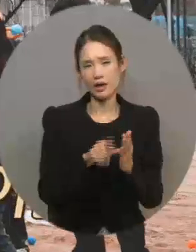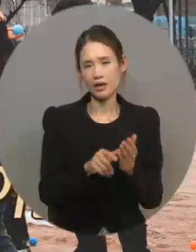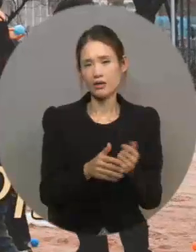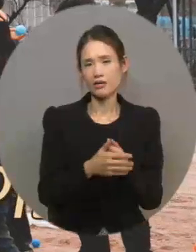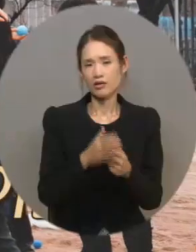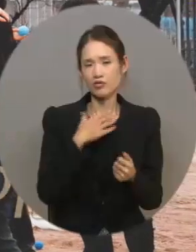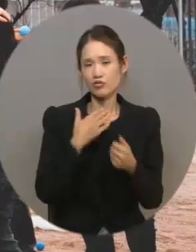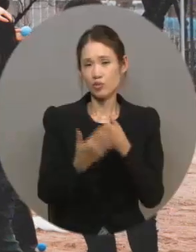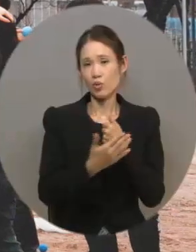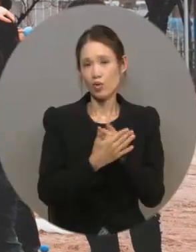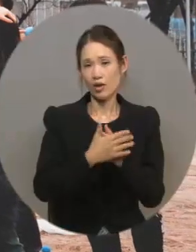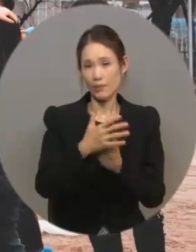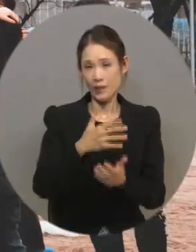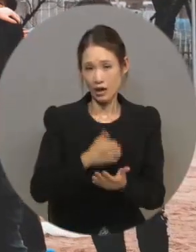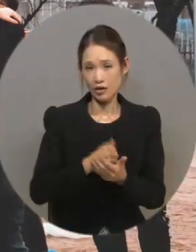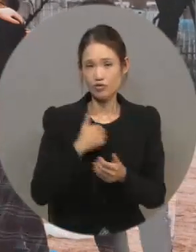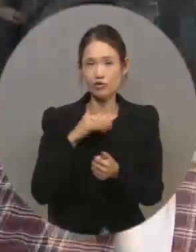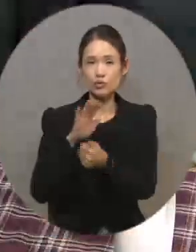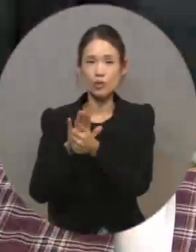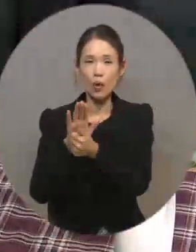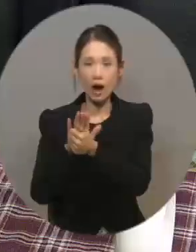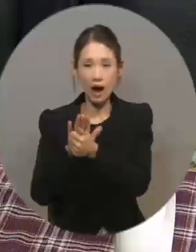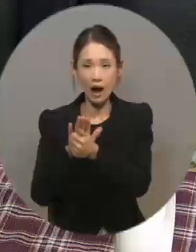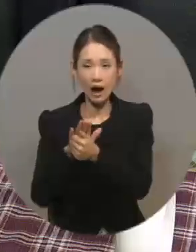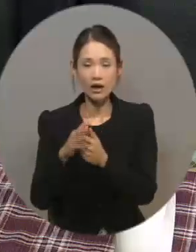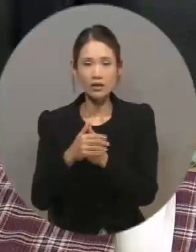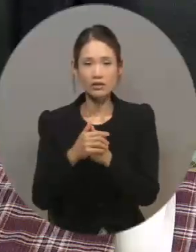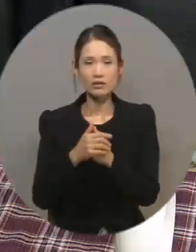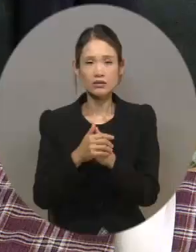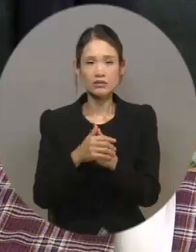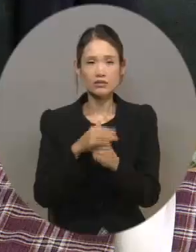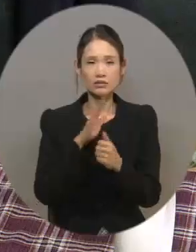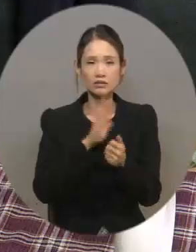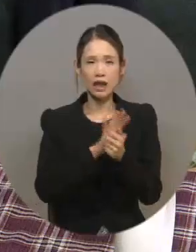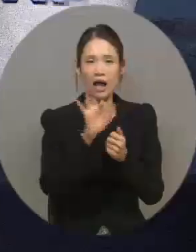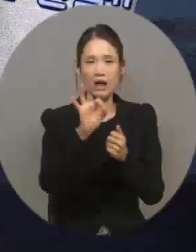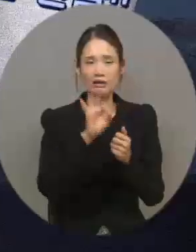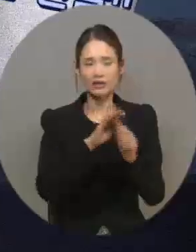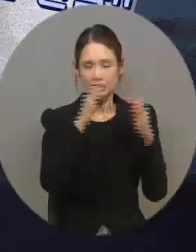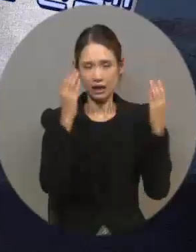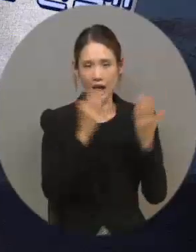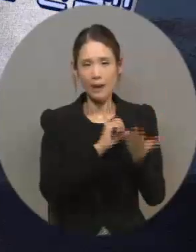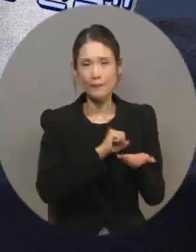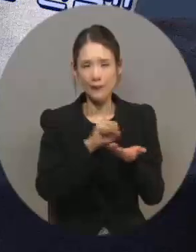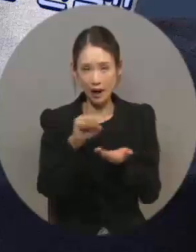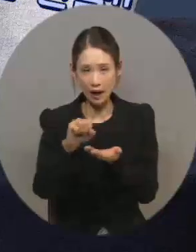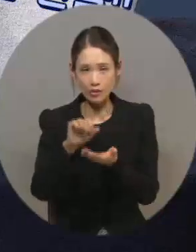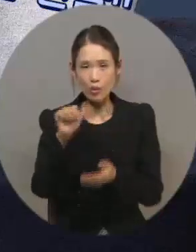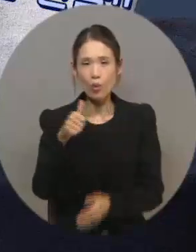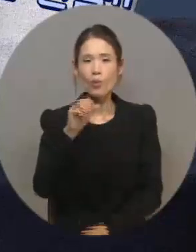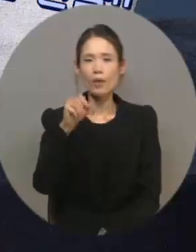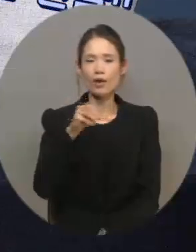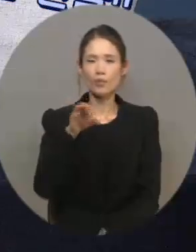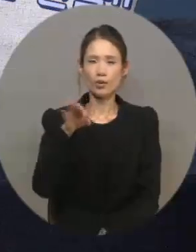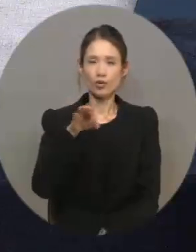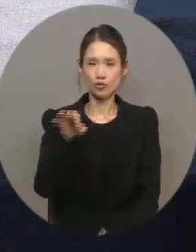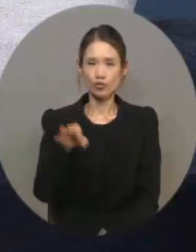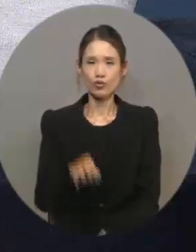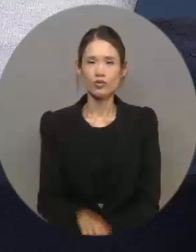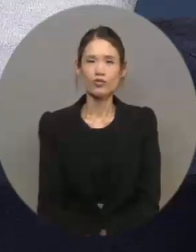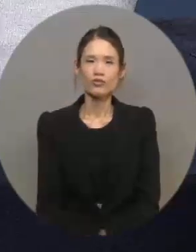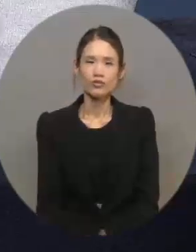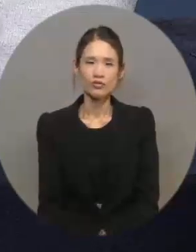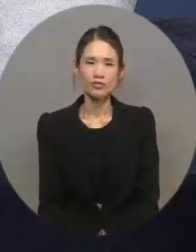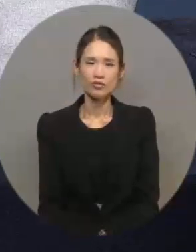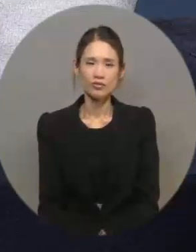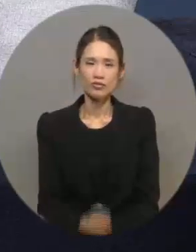돈 받았으니까 우리가 도울까 그랬더니 자기 장학금까지 다 내서 500만 원을 도는 거예요.